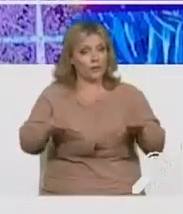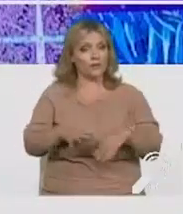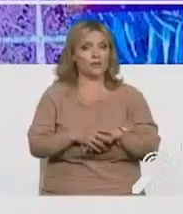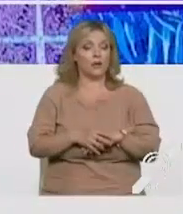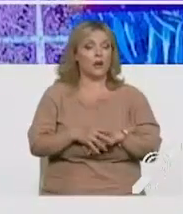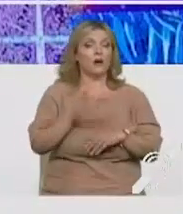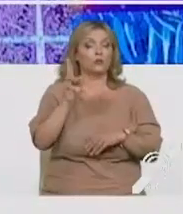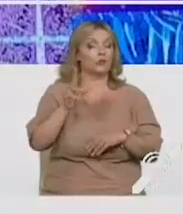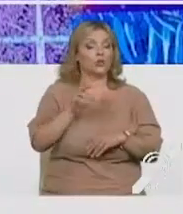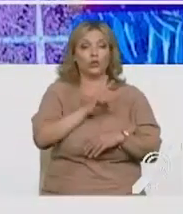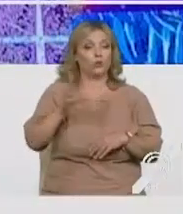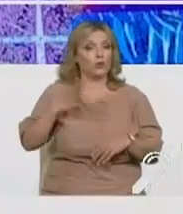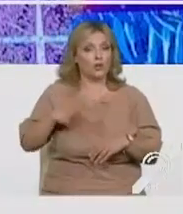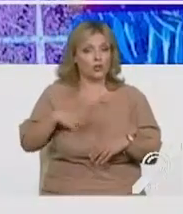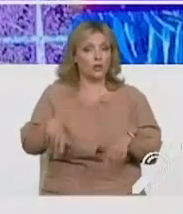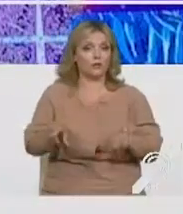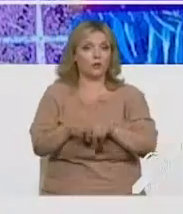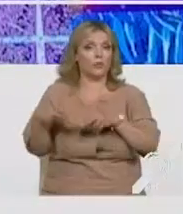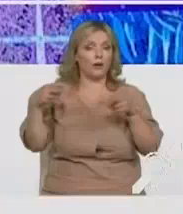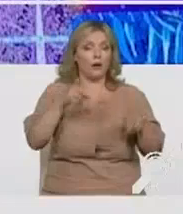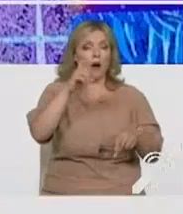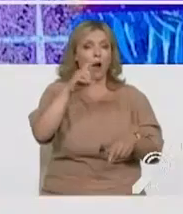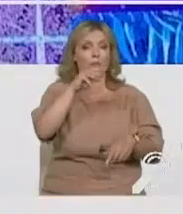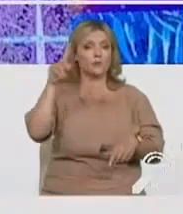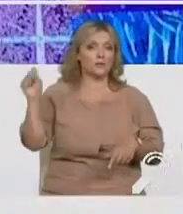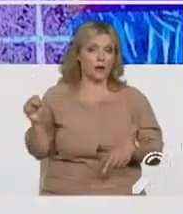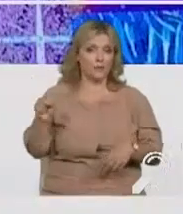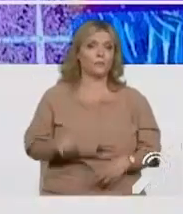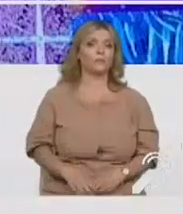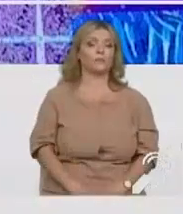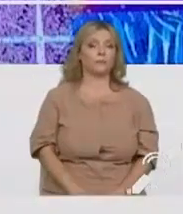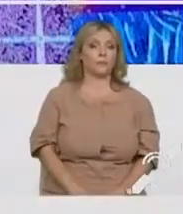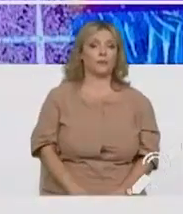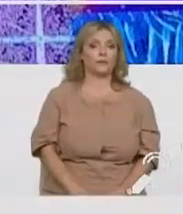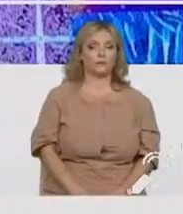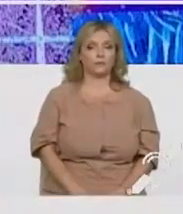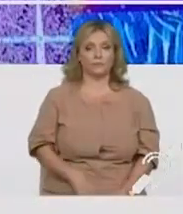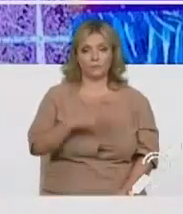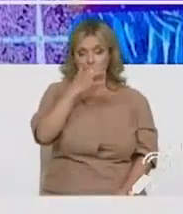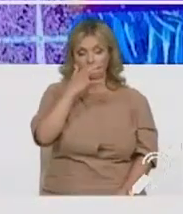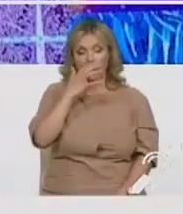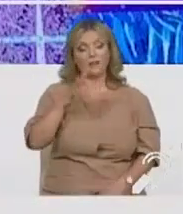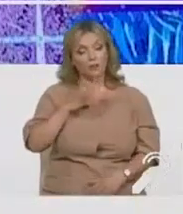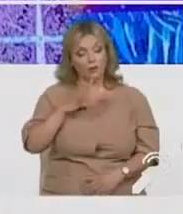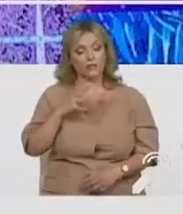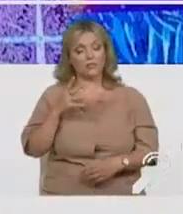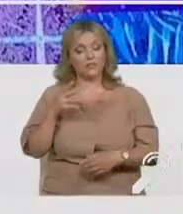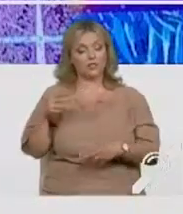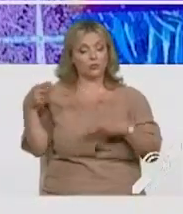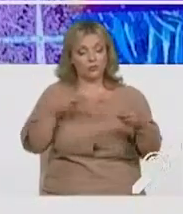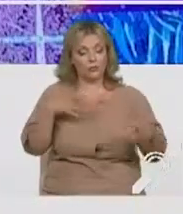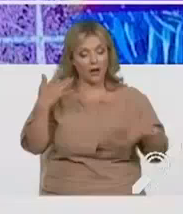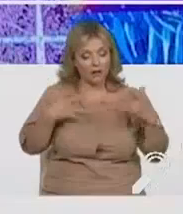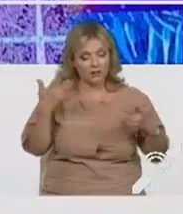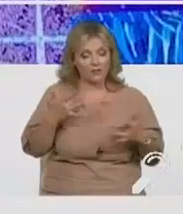pentru fani. Hamza, unul dintre artiștii care urmau să urce azi noapte pe scenă, a lipsit pentru că avionul care ar fi trebuit să-l aducă